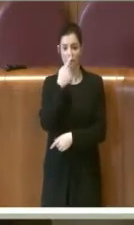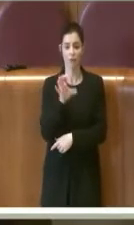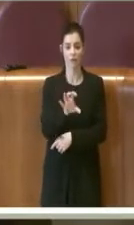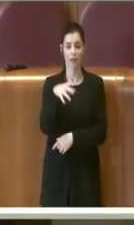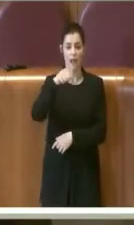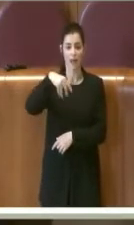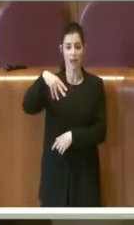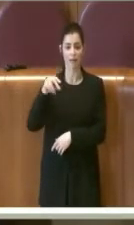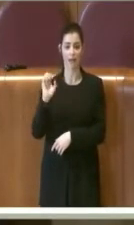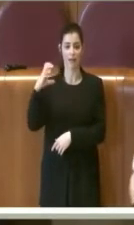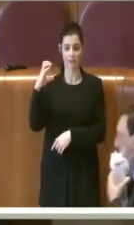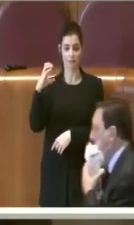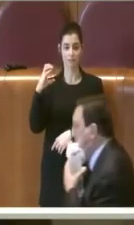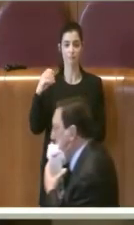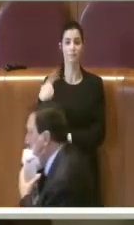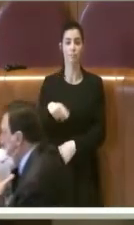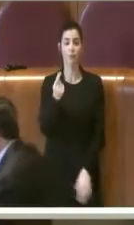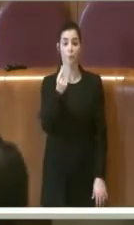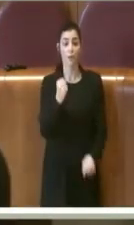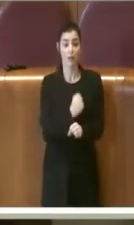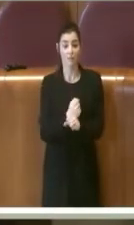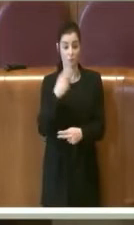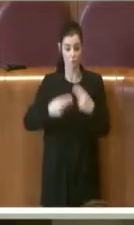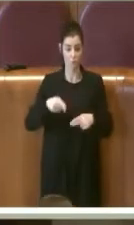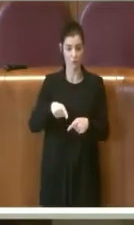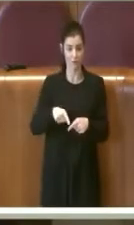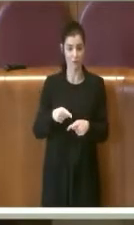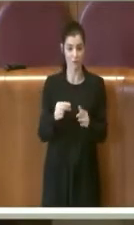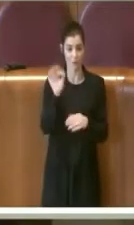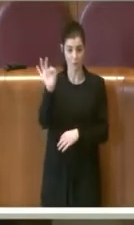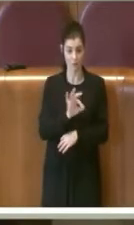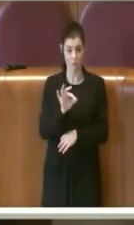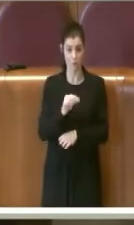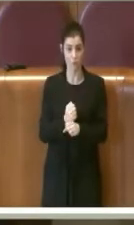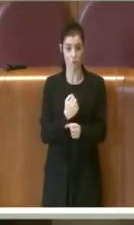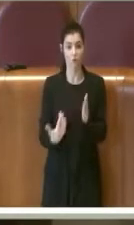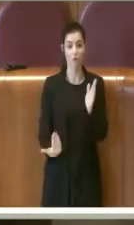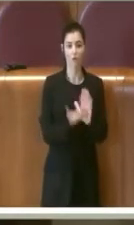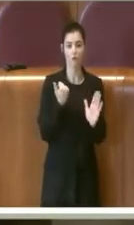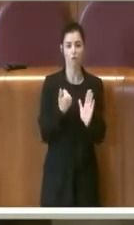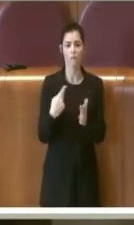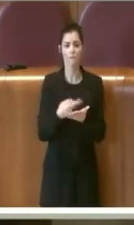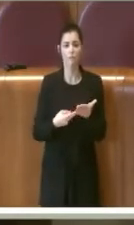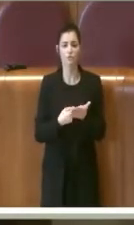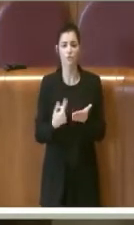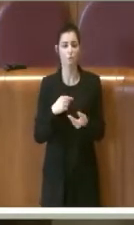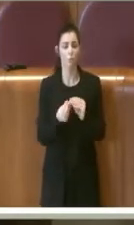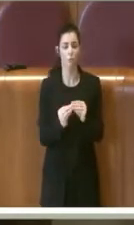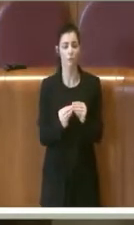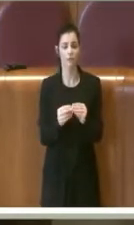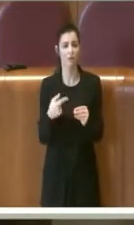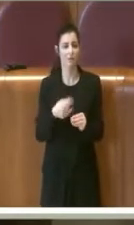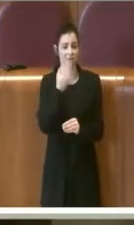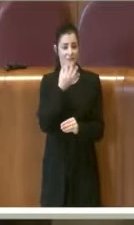noi togliamo dal bilancio la quota lavori di quest'opera, come faccio ad aggiudicare poi la progettazione? Questo significa